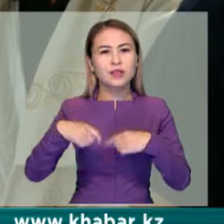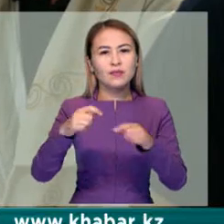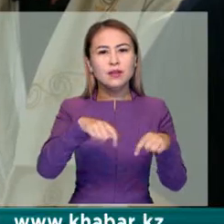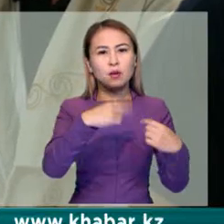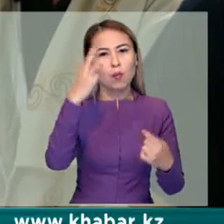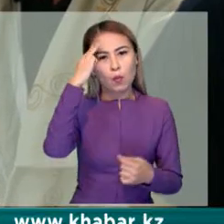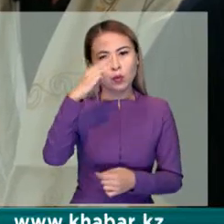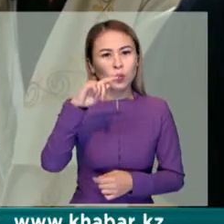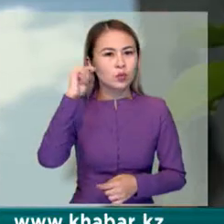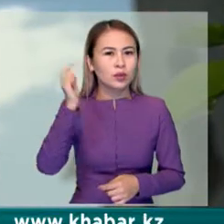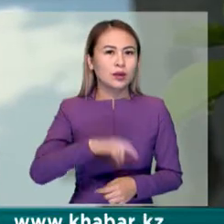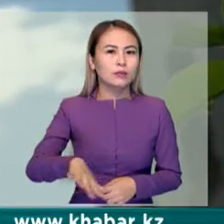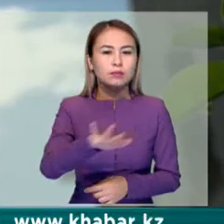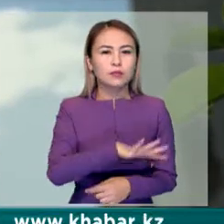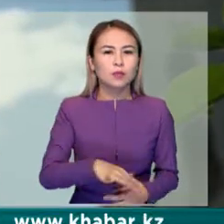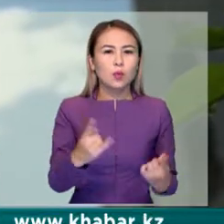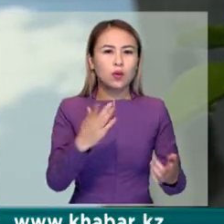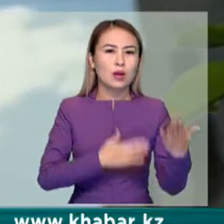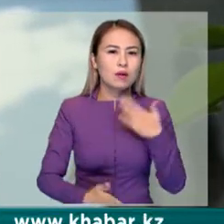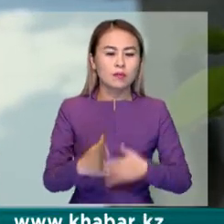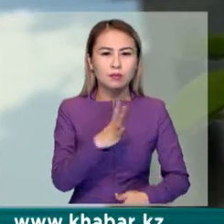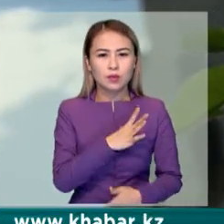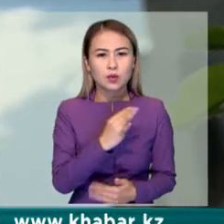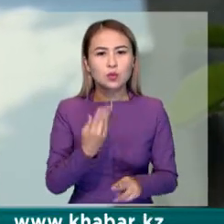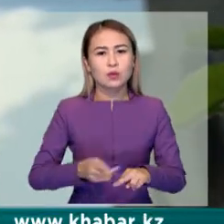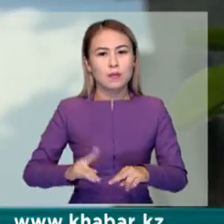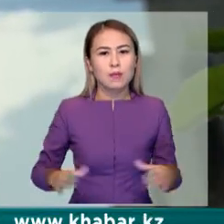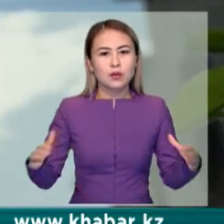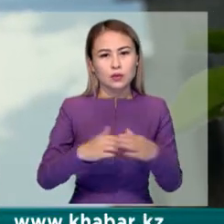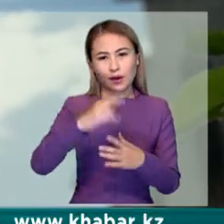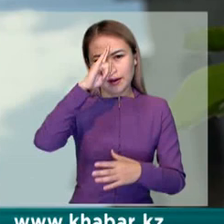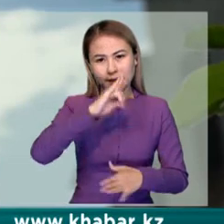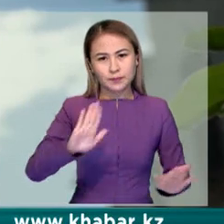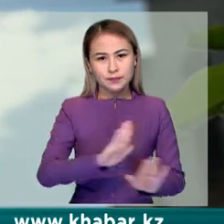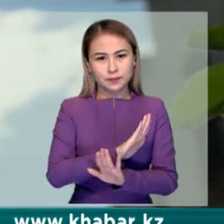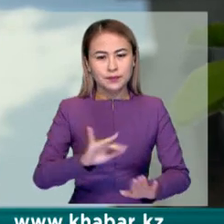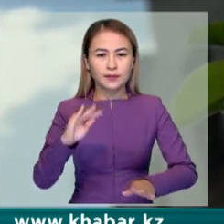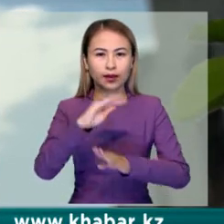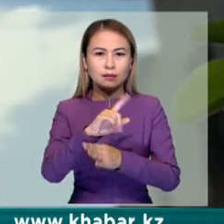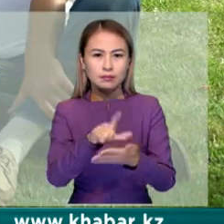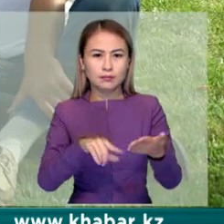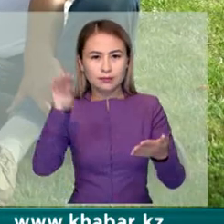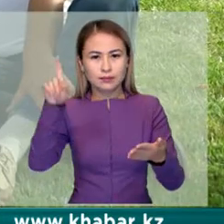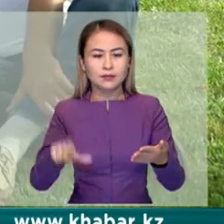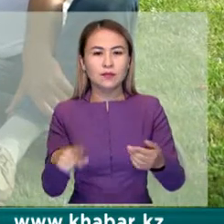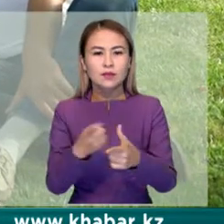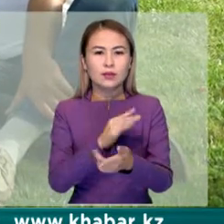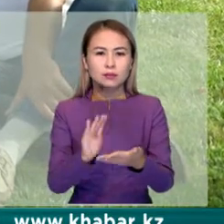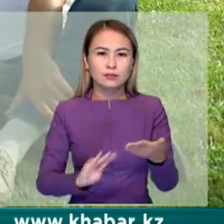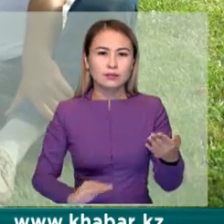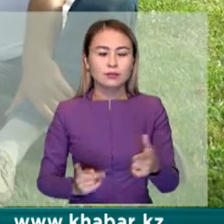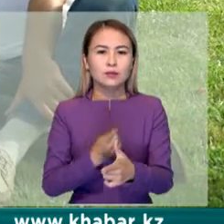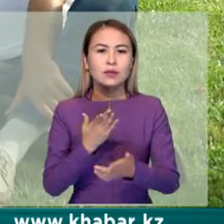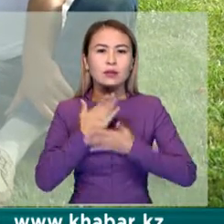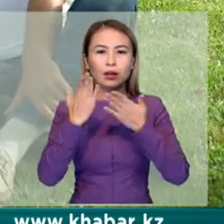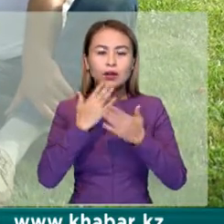қазақтарына да жетті. Олар бұл шараны зор қуанышпен қабылдағандарын айтады. Сондықтан басқосуда қазақ әндері, әсіресе ақын өлеңдері молынан